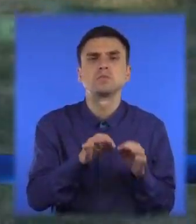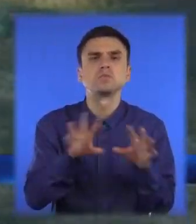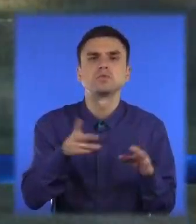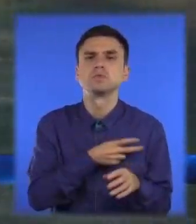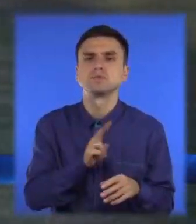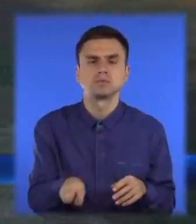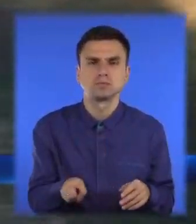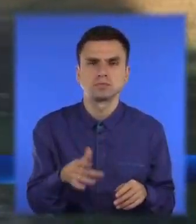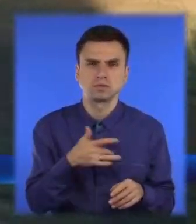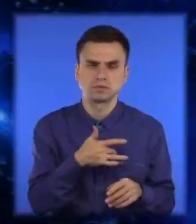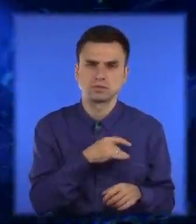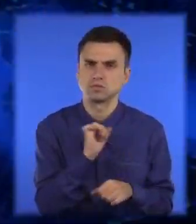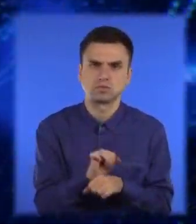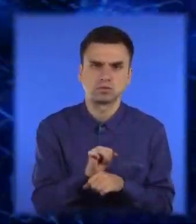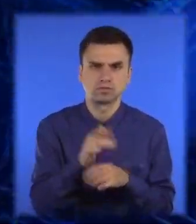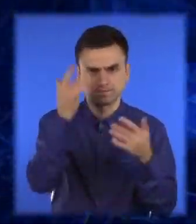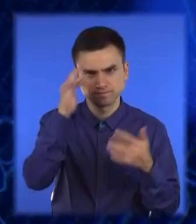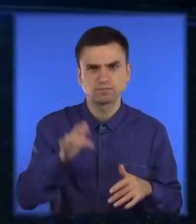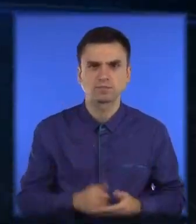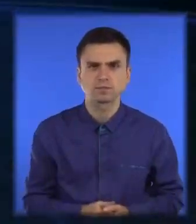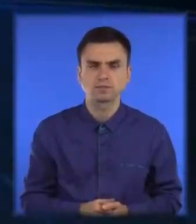раптова зупинка серця.